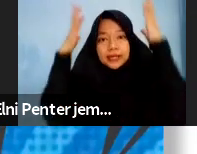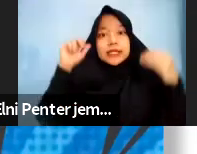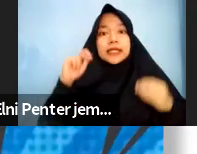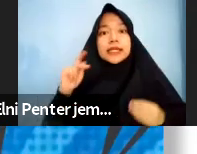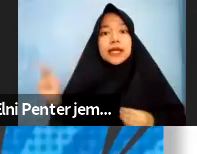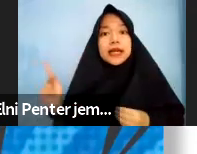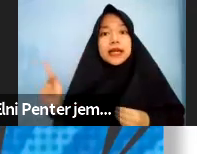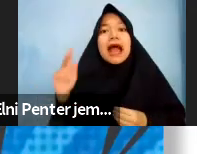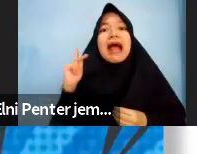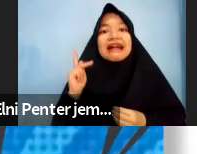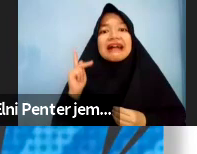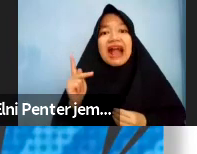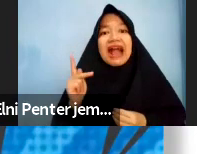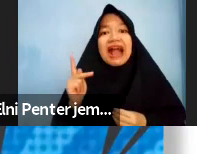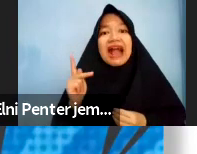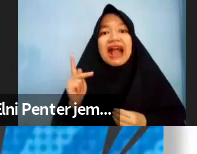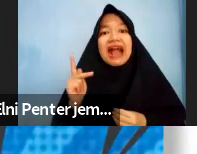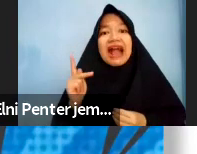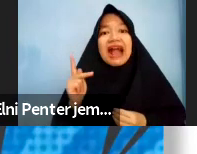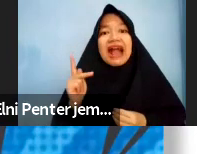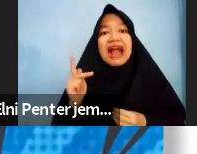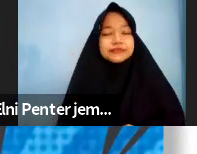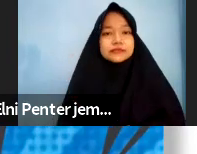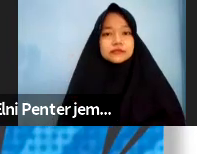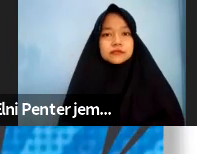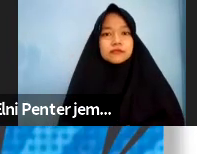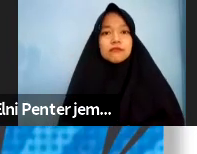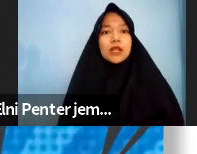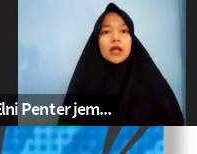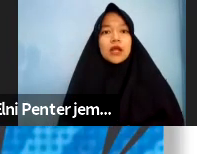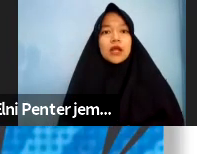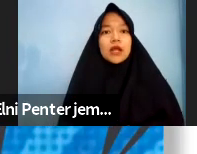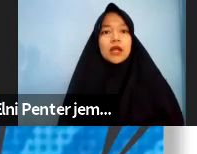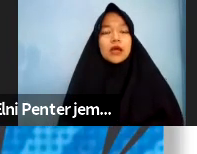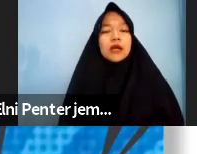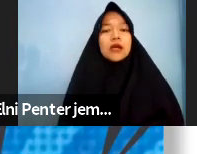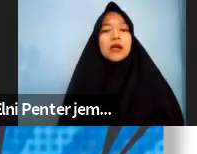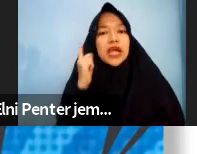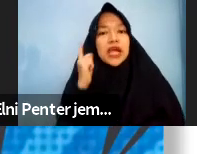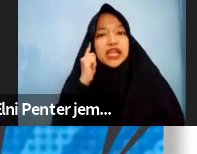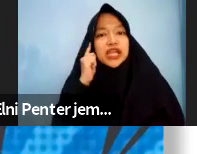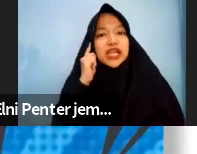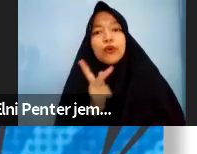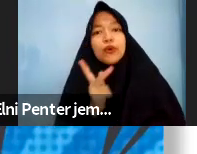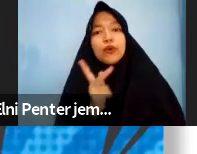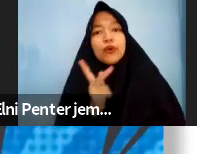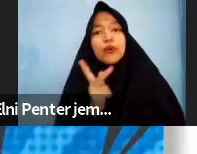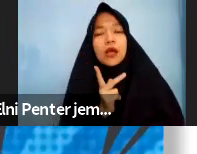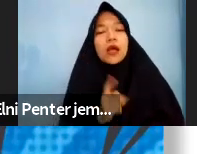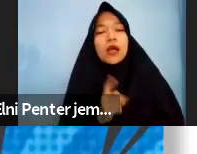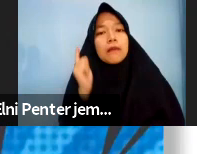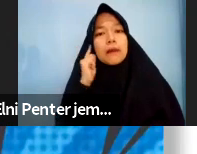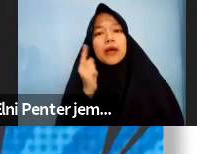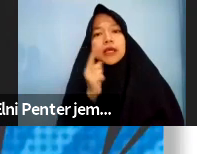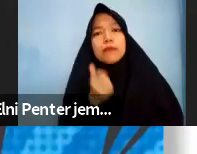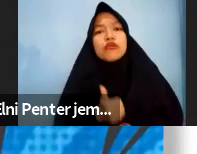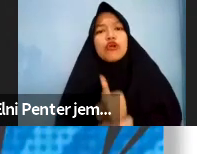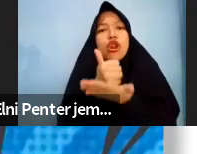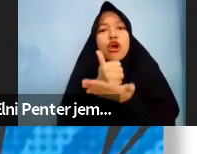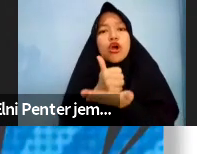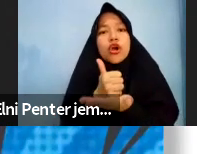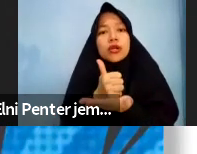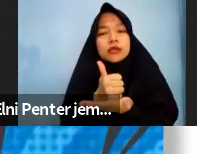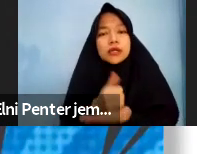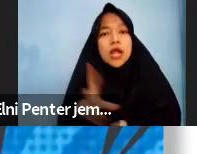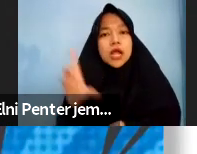buruan download terakhir edukasi ini bukan pilihan dan pegangan Bapak Ibu untuk berbagi kepada yang